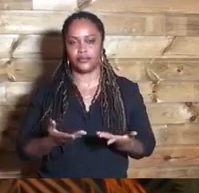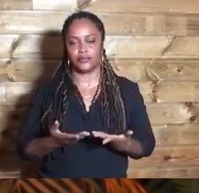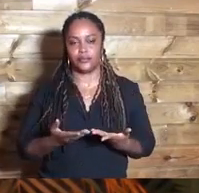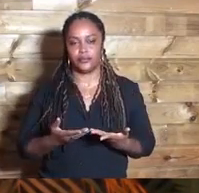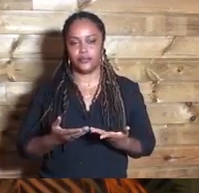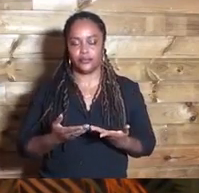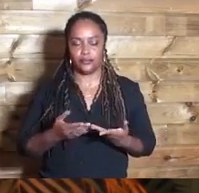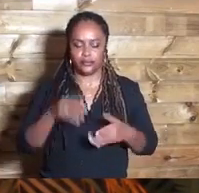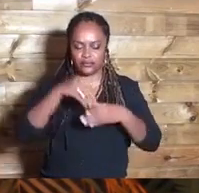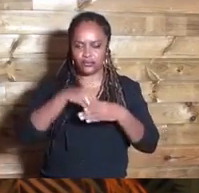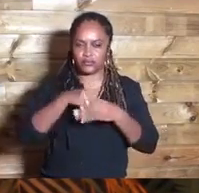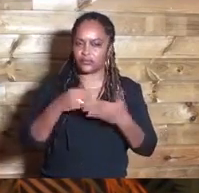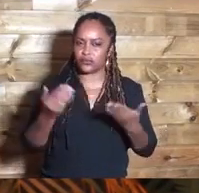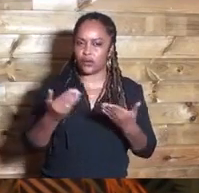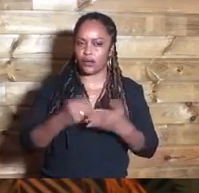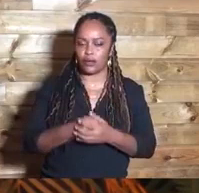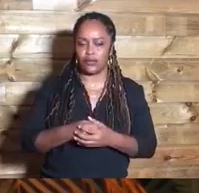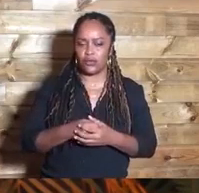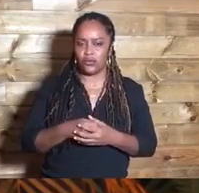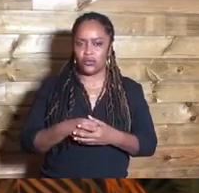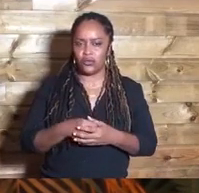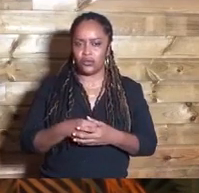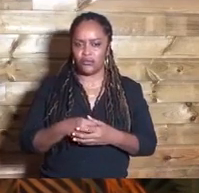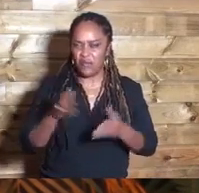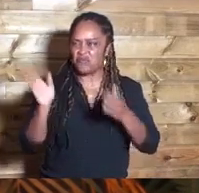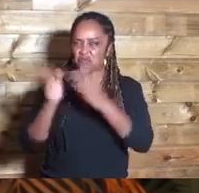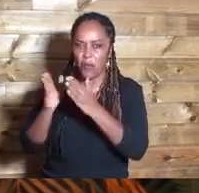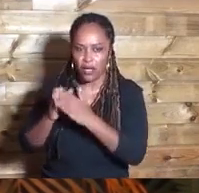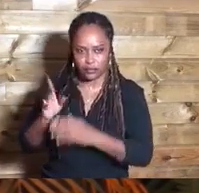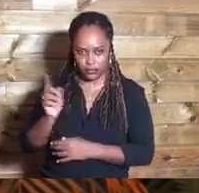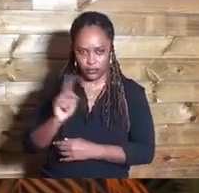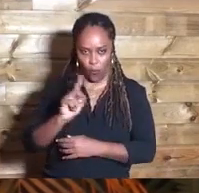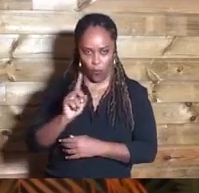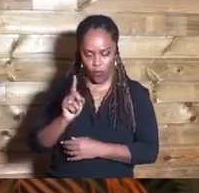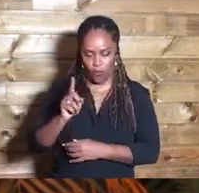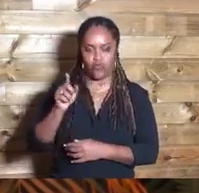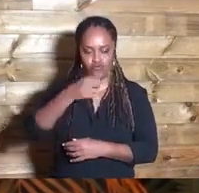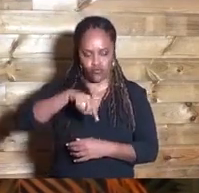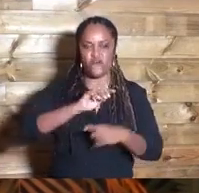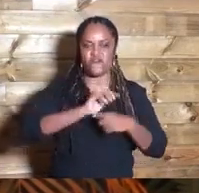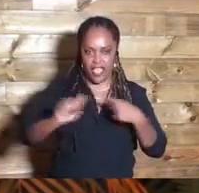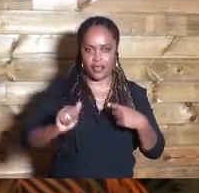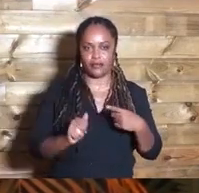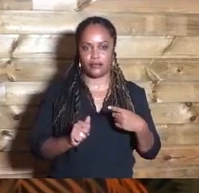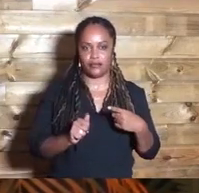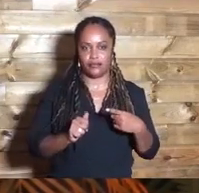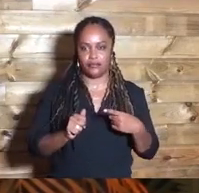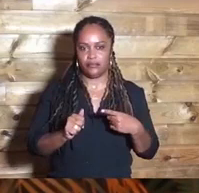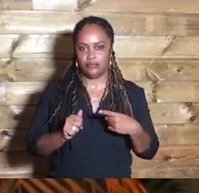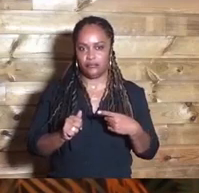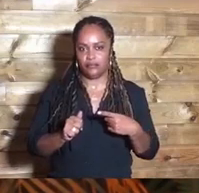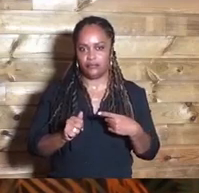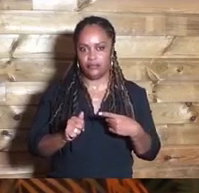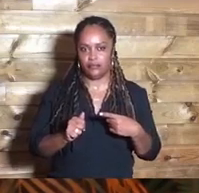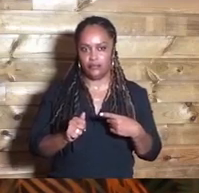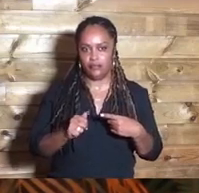en établissant notamment, nous ne pouvons pas demander, nous ne pouvons pas. Et si nous ne pouvons pas faire en grand, nous pouvons faire marron. La co-officialisation